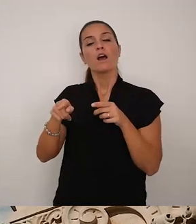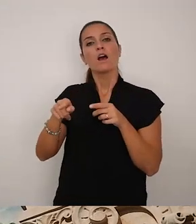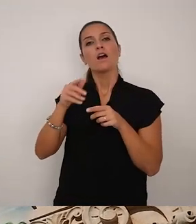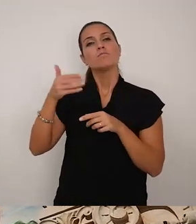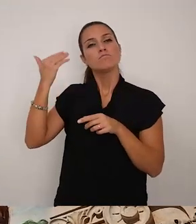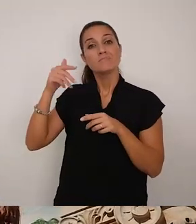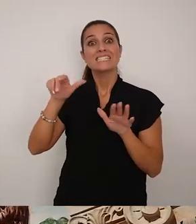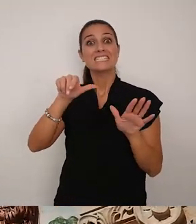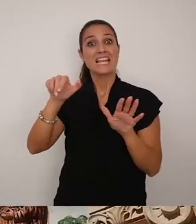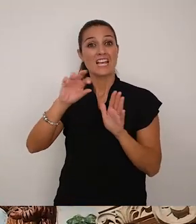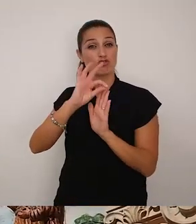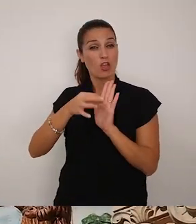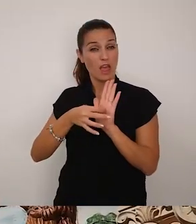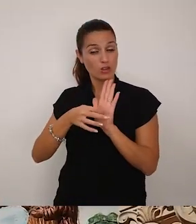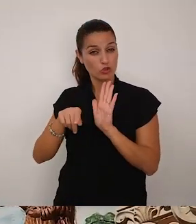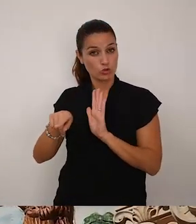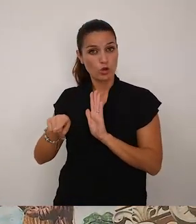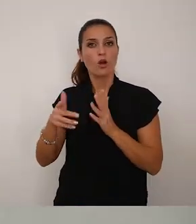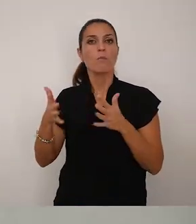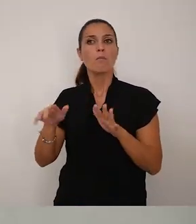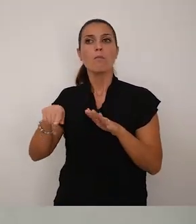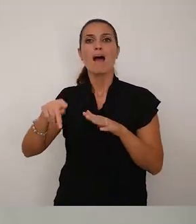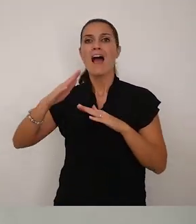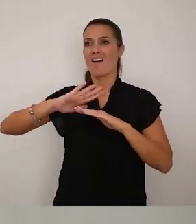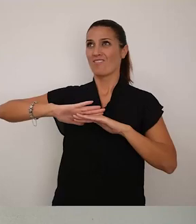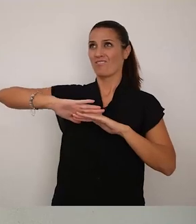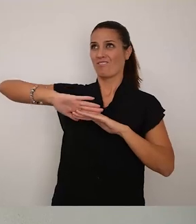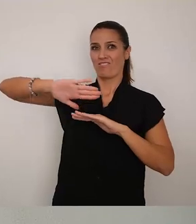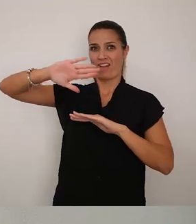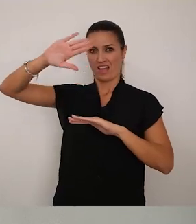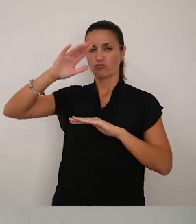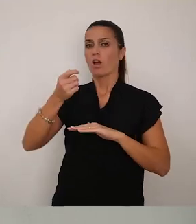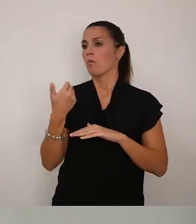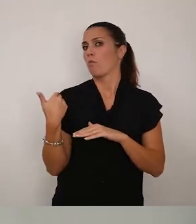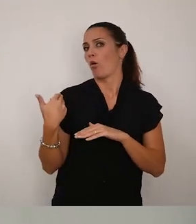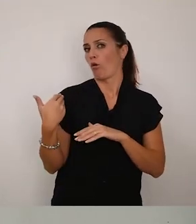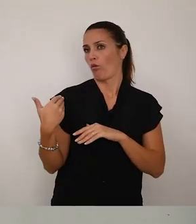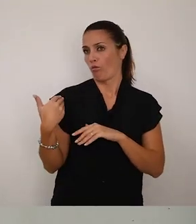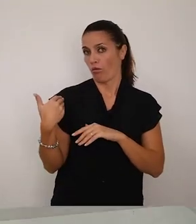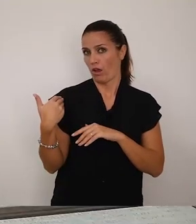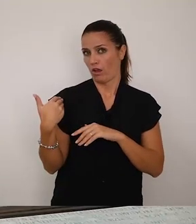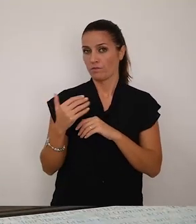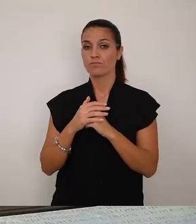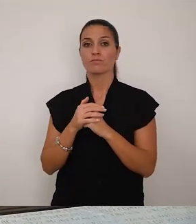Seicento, sebbene la facciata sia stata realizzata in tempi recenti, secondo i canoni del revival medievale.